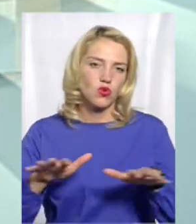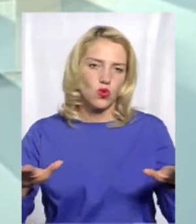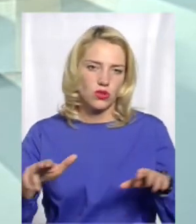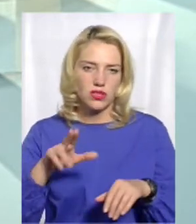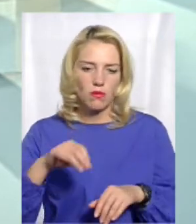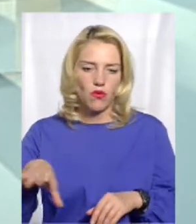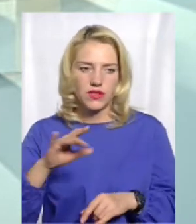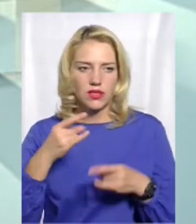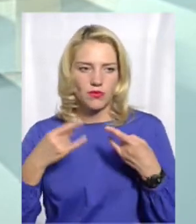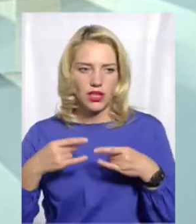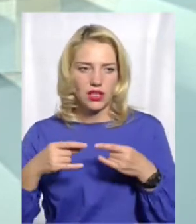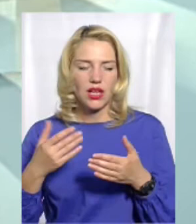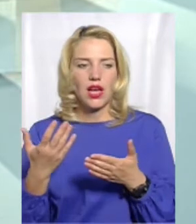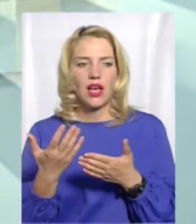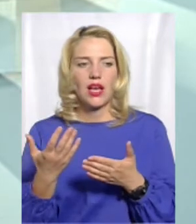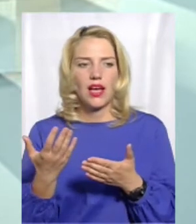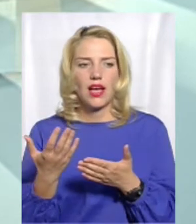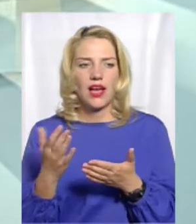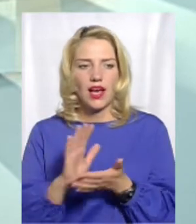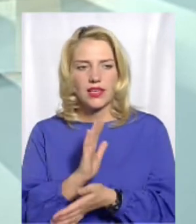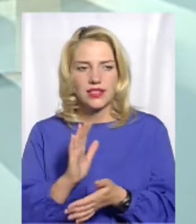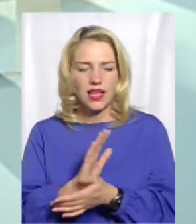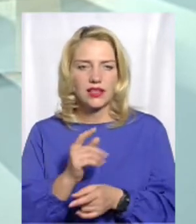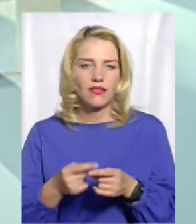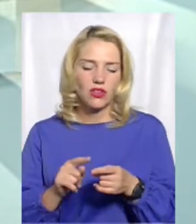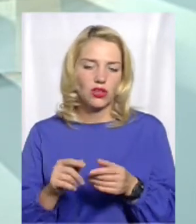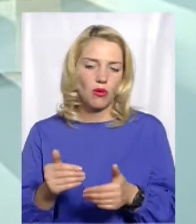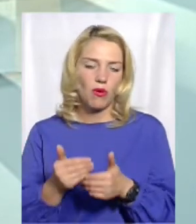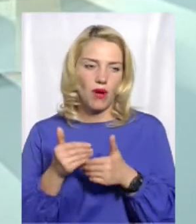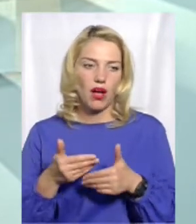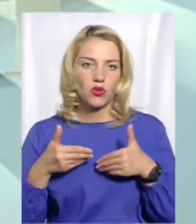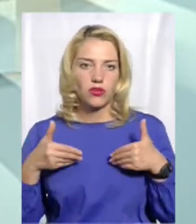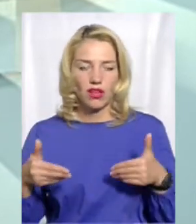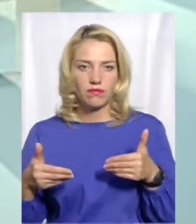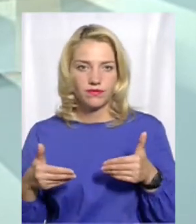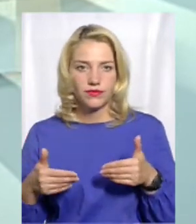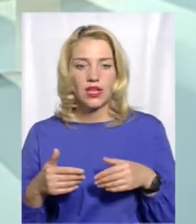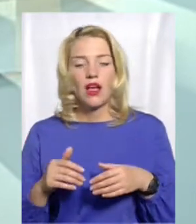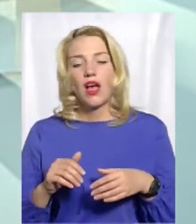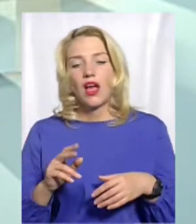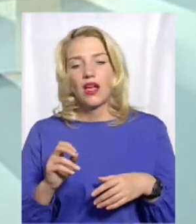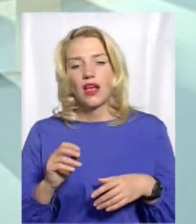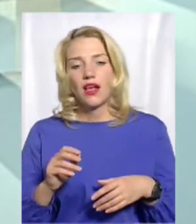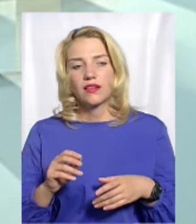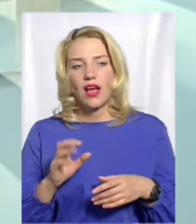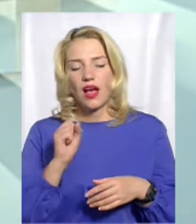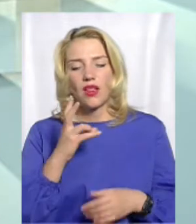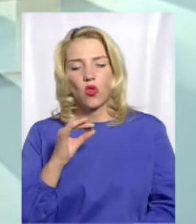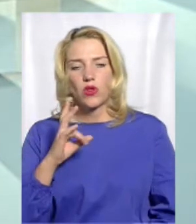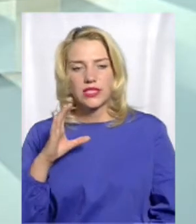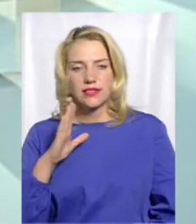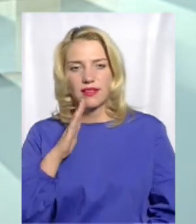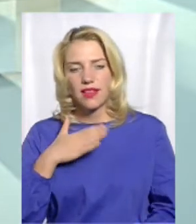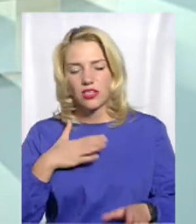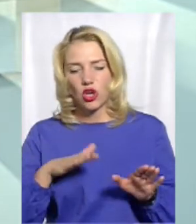всім телеканалам, телегазетам. Вони допомагають нам в анонсуванні наших локацій.